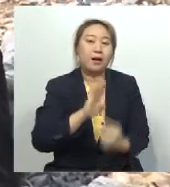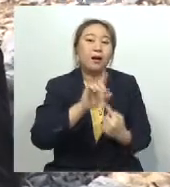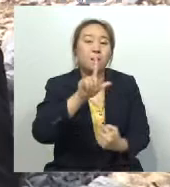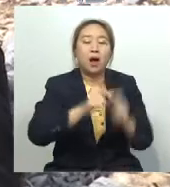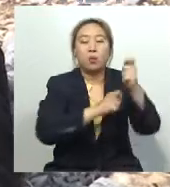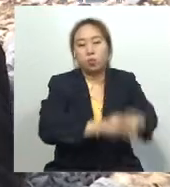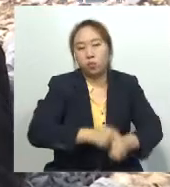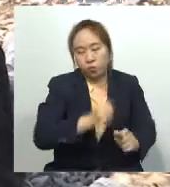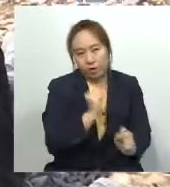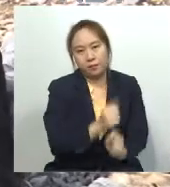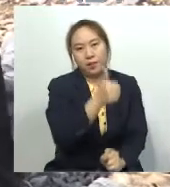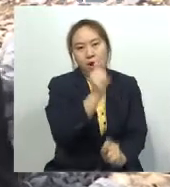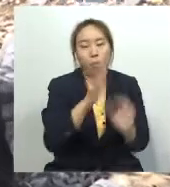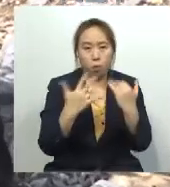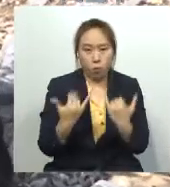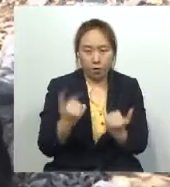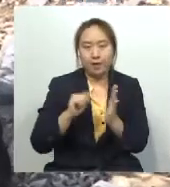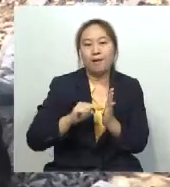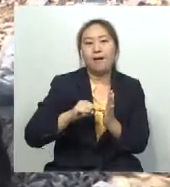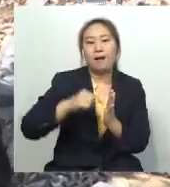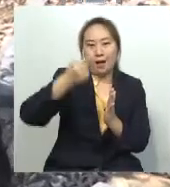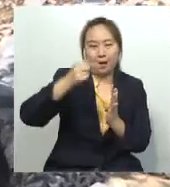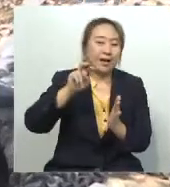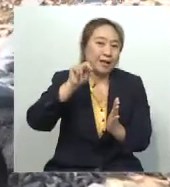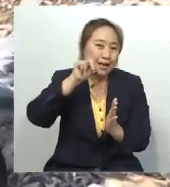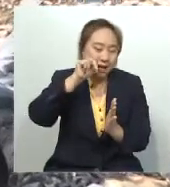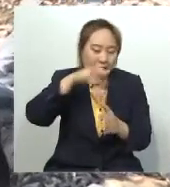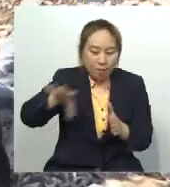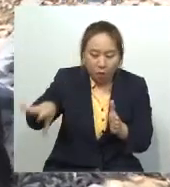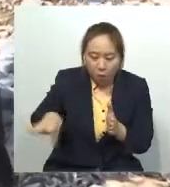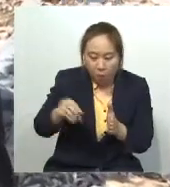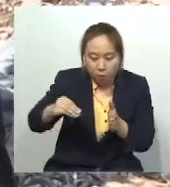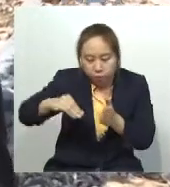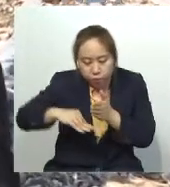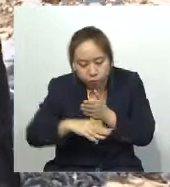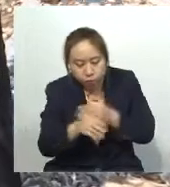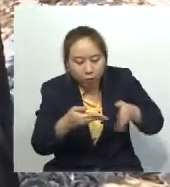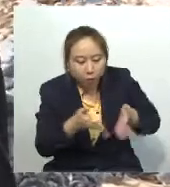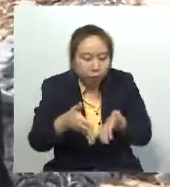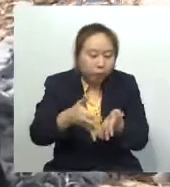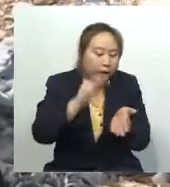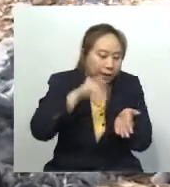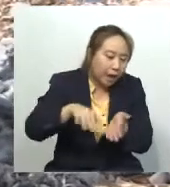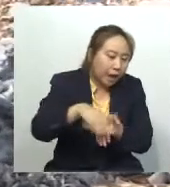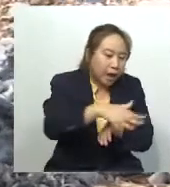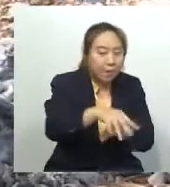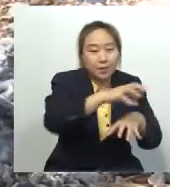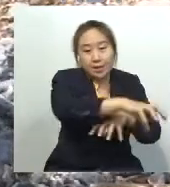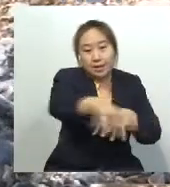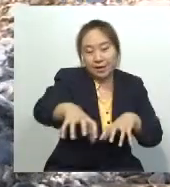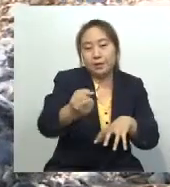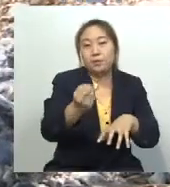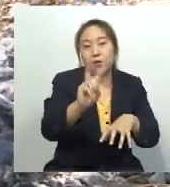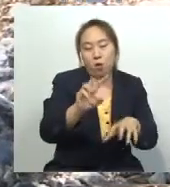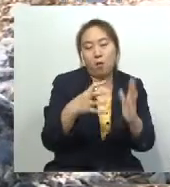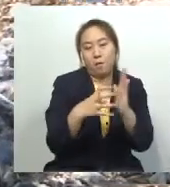ำการเกษตรและวันนี้ก็เป็นวันแรกนะครับที่มีการส่งน้ำให้กับเกษตรกรในพื้นที่ลุ่ม12พื้นที่ลุ่มต่ำในพื้